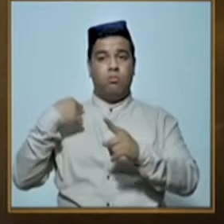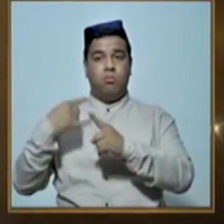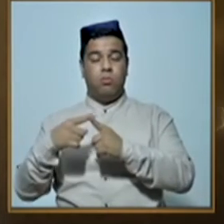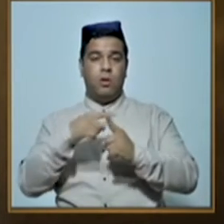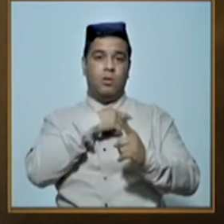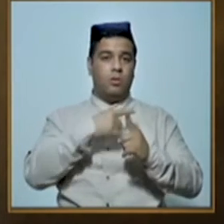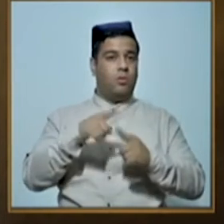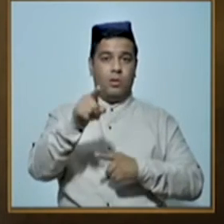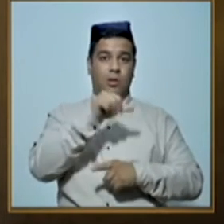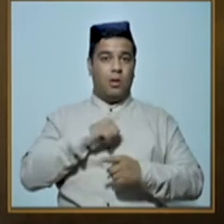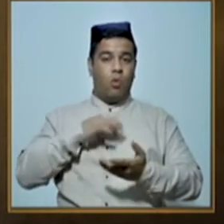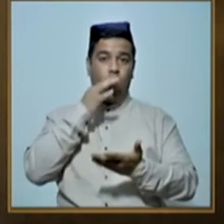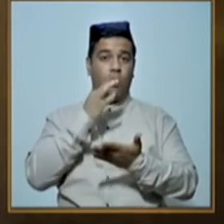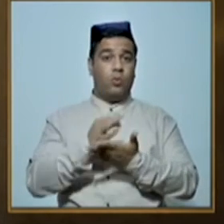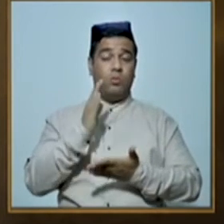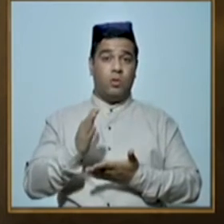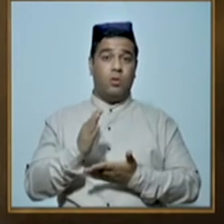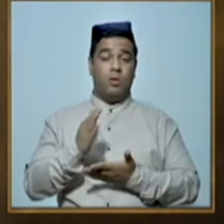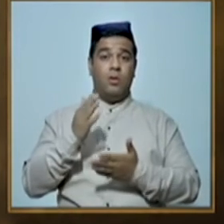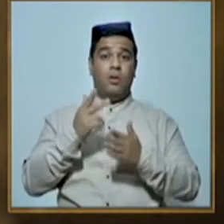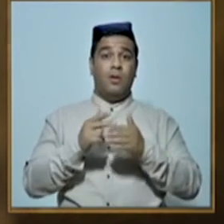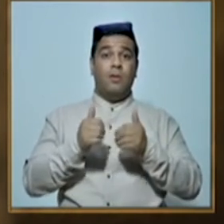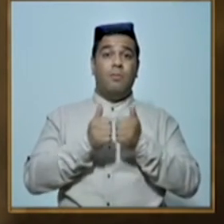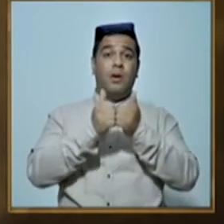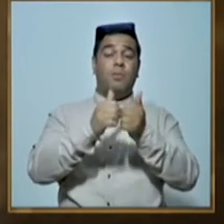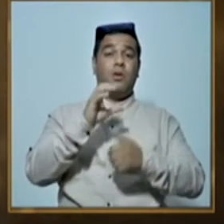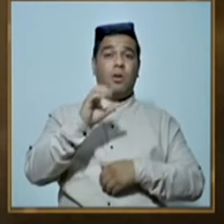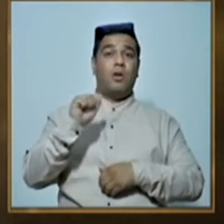akram alayhisolatu vasallam o'zlarining jigar go'shalari